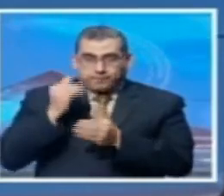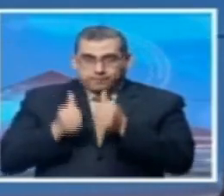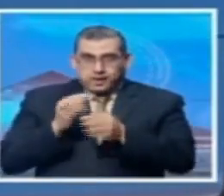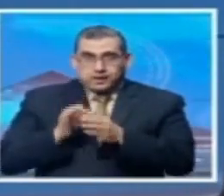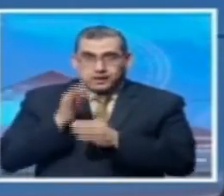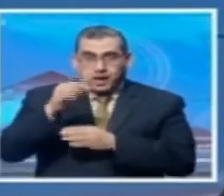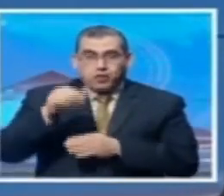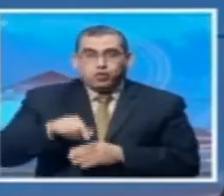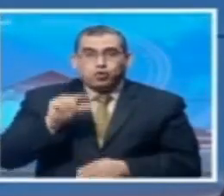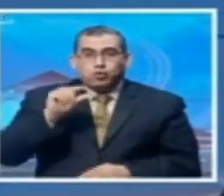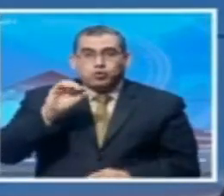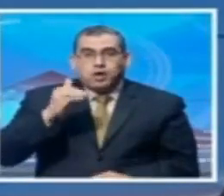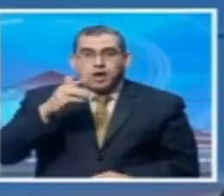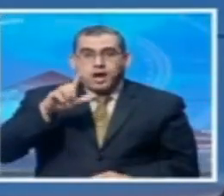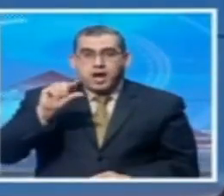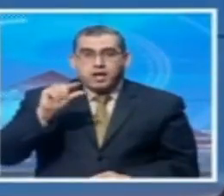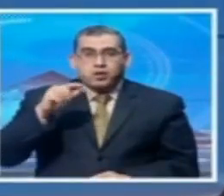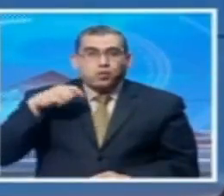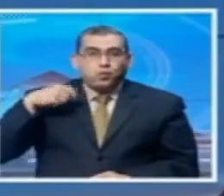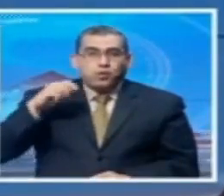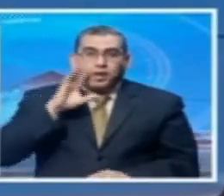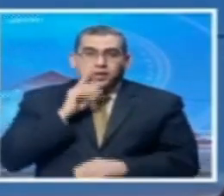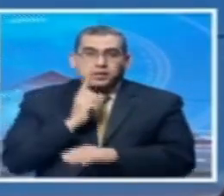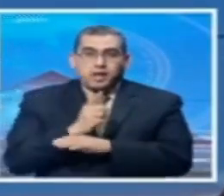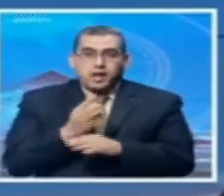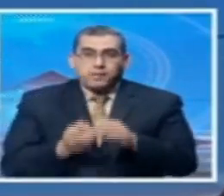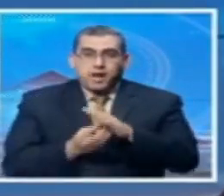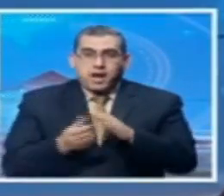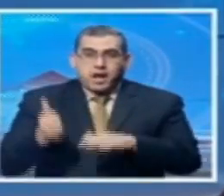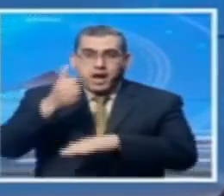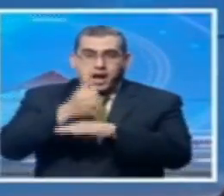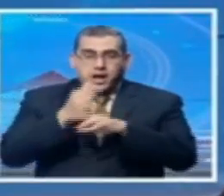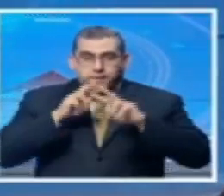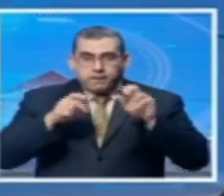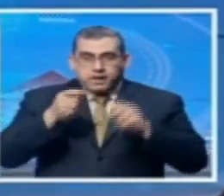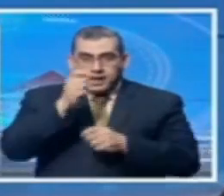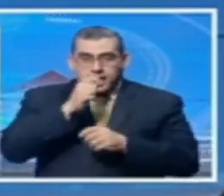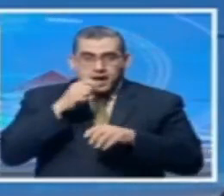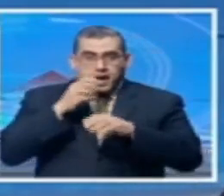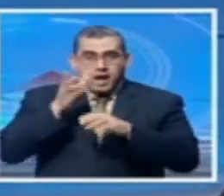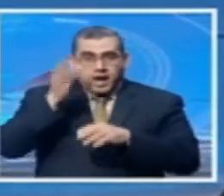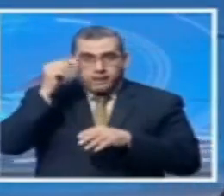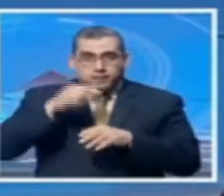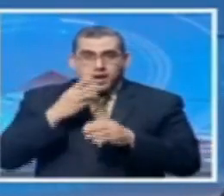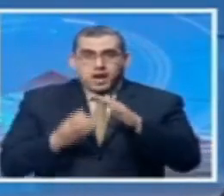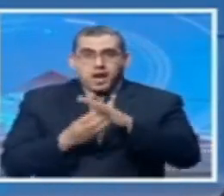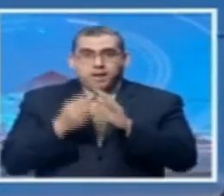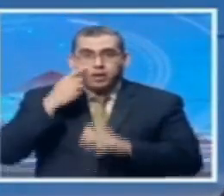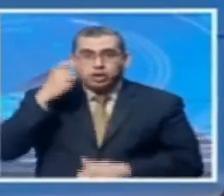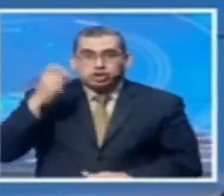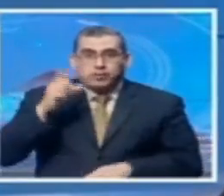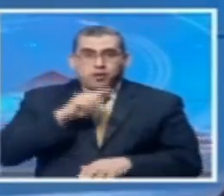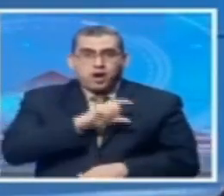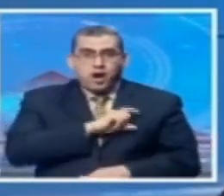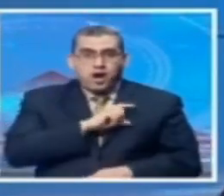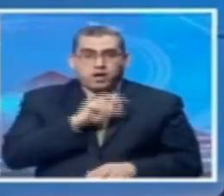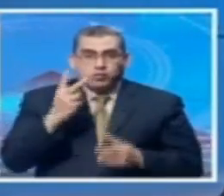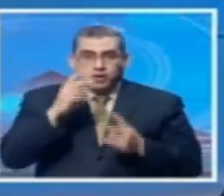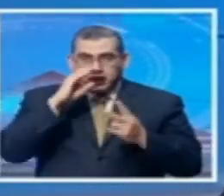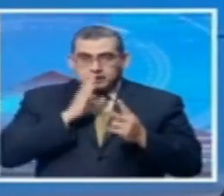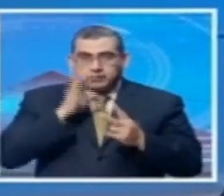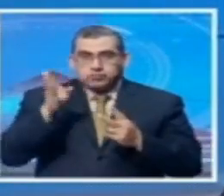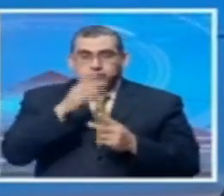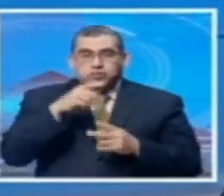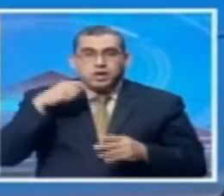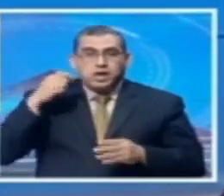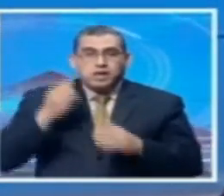وقام دكتور خالد عبد الغفار وزير التعليم العالي والبحث العلمي بجولة في جامعتي عين شمس والقاهرة برفقة